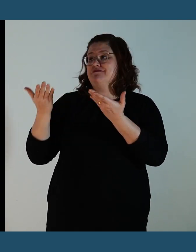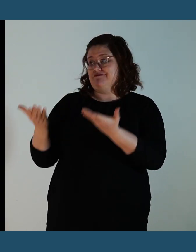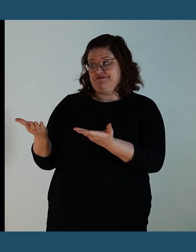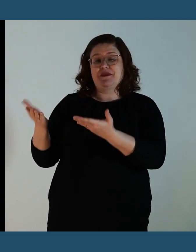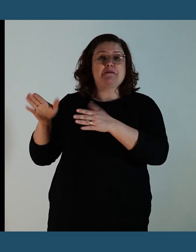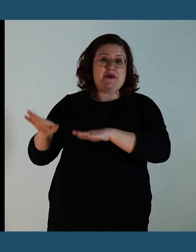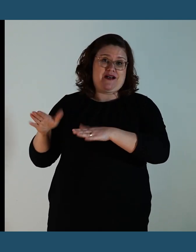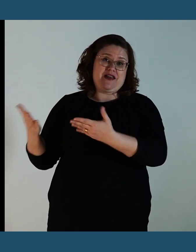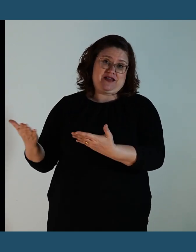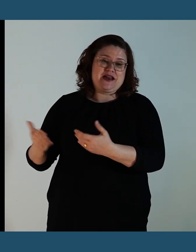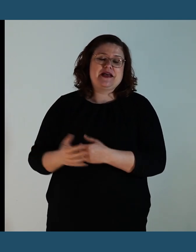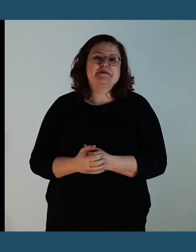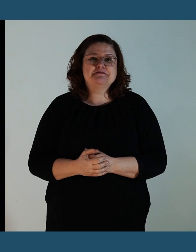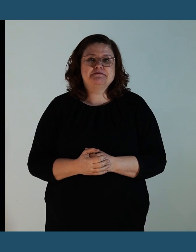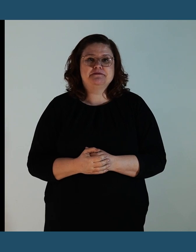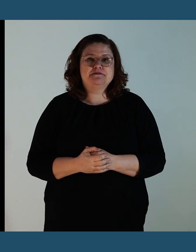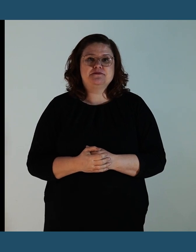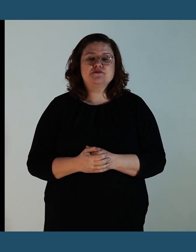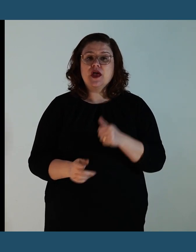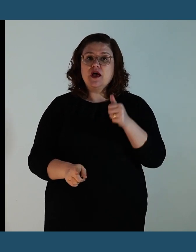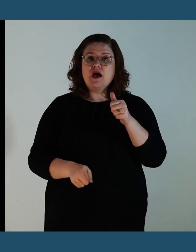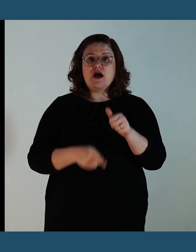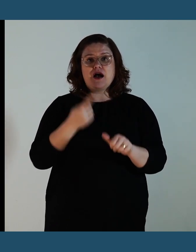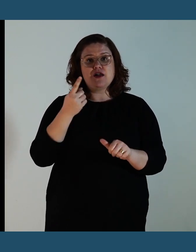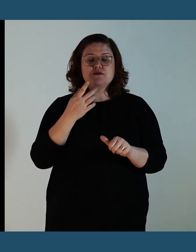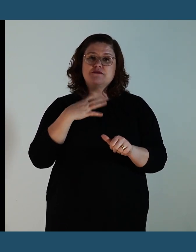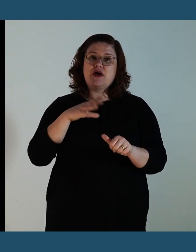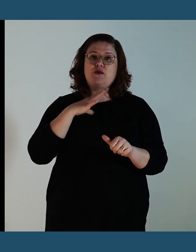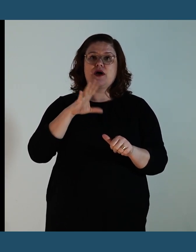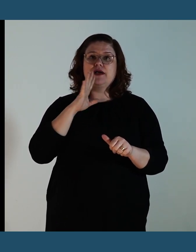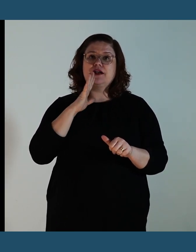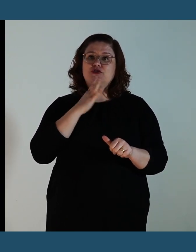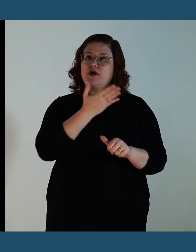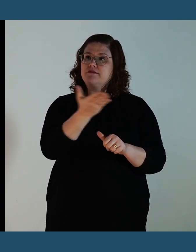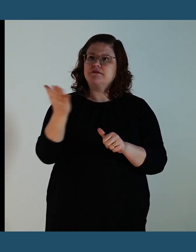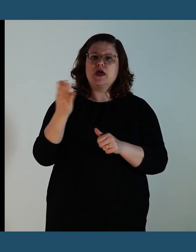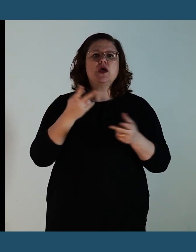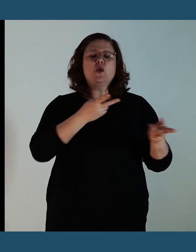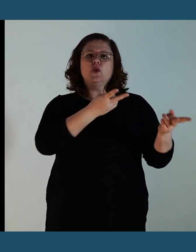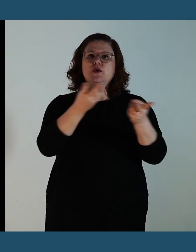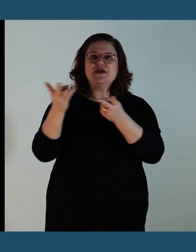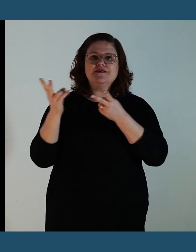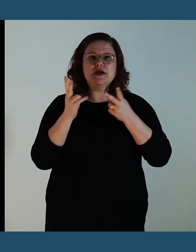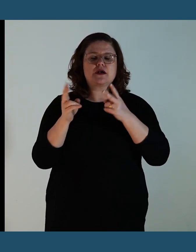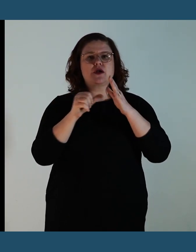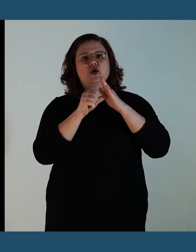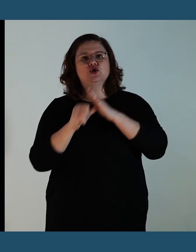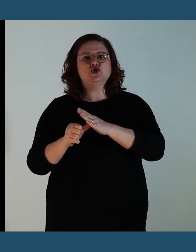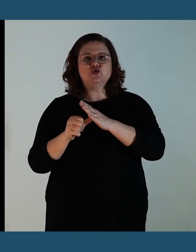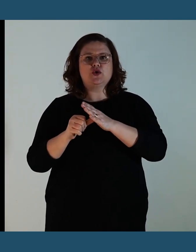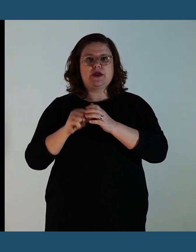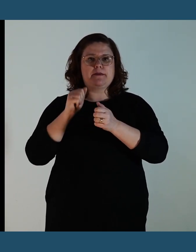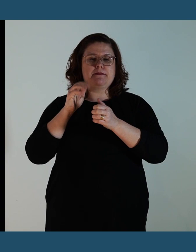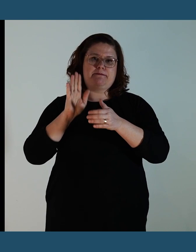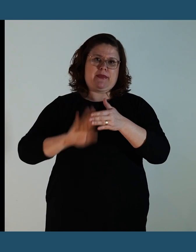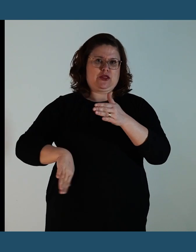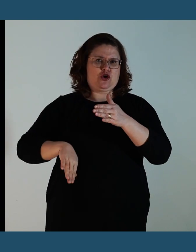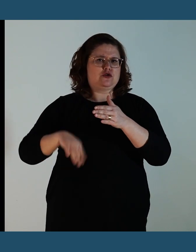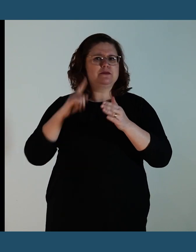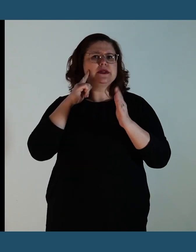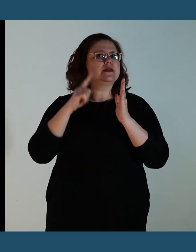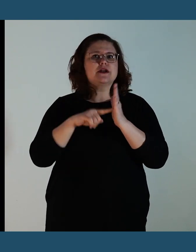kutsuumme. Ihan aluksi haluan puhua siitä, mitä yhdenvertaisuudella ja syrjimättömyydellä